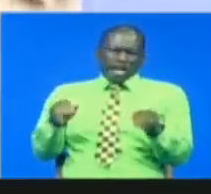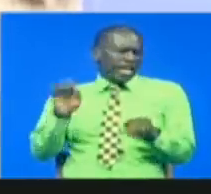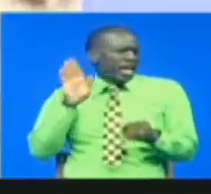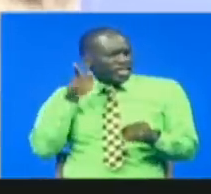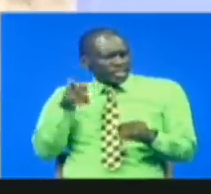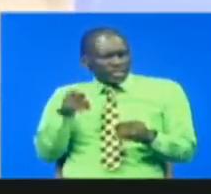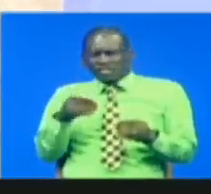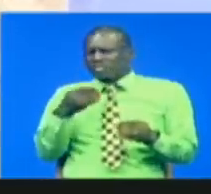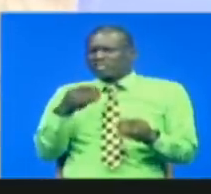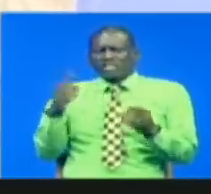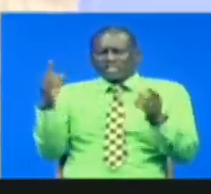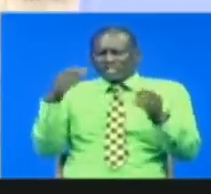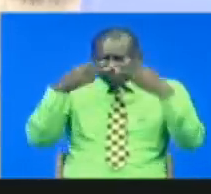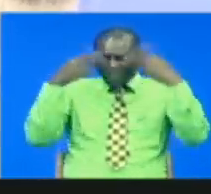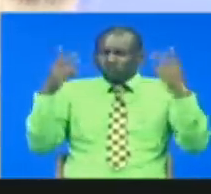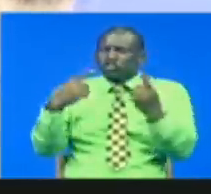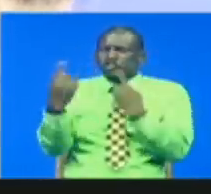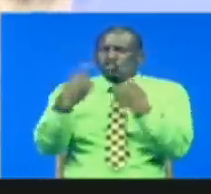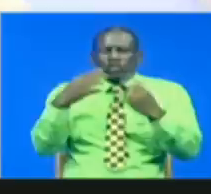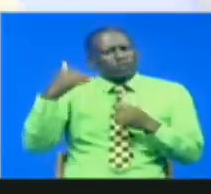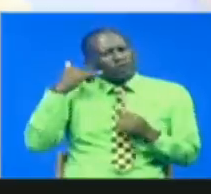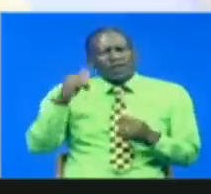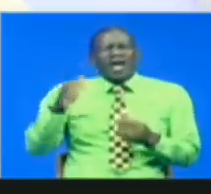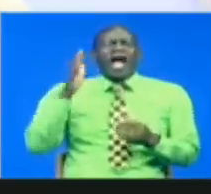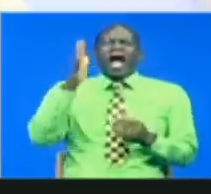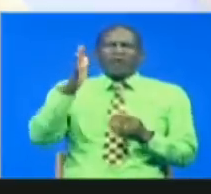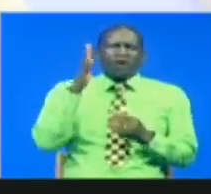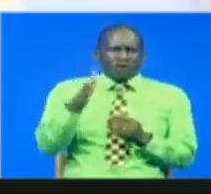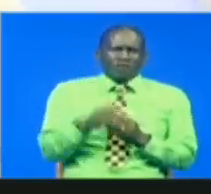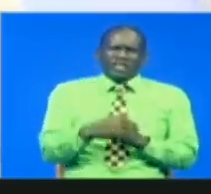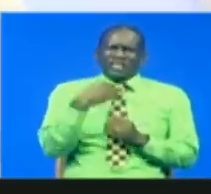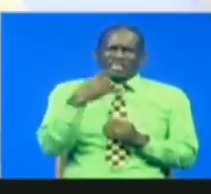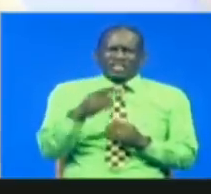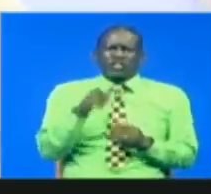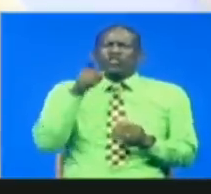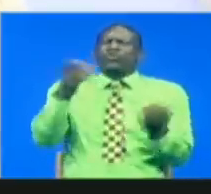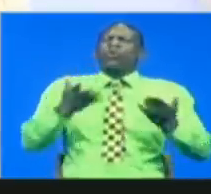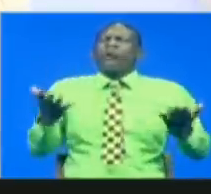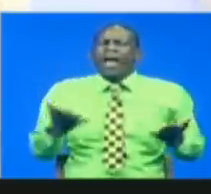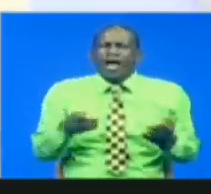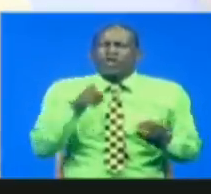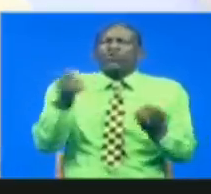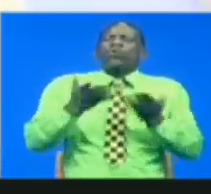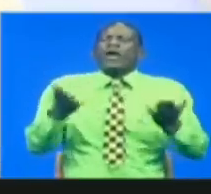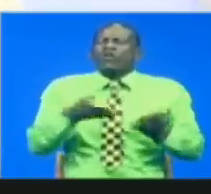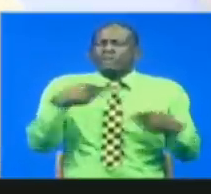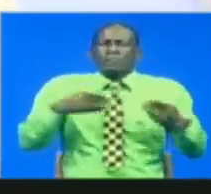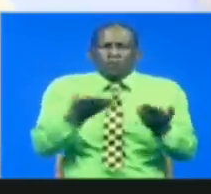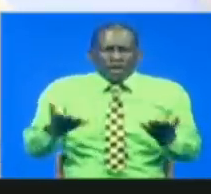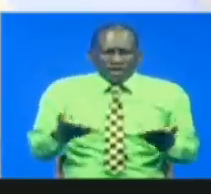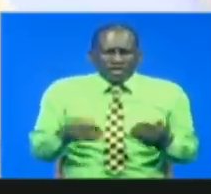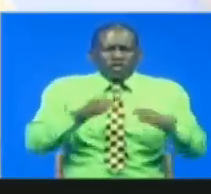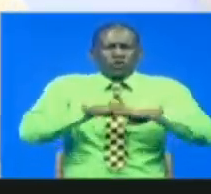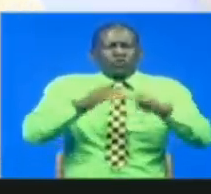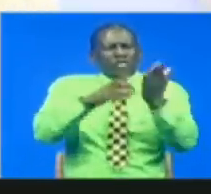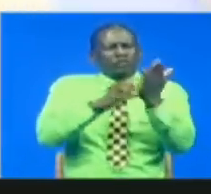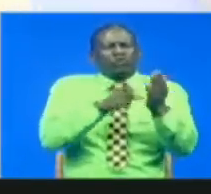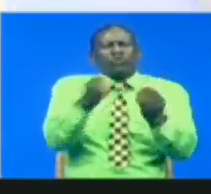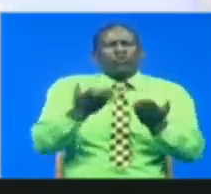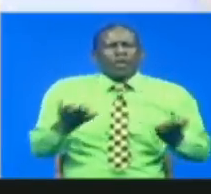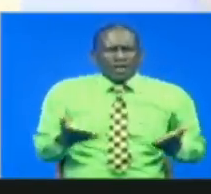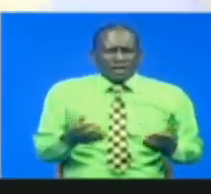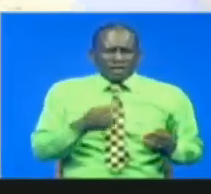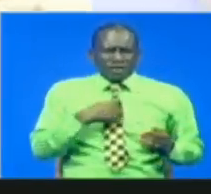simu. Halo, halo. Sorry, alisema, "Kwani mko wapi bwana? Kwani mko wapi?" Kwa Kiswahili kisadifu kabisa. No. "Kwani mko wapi? Si mimi